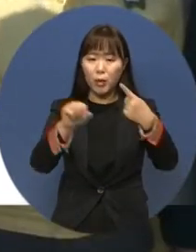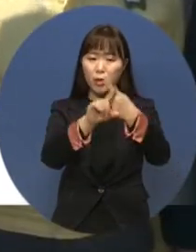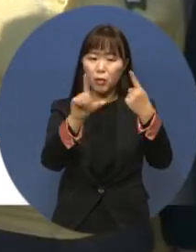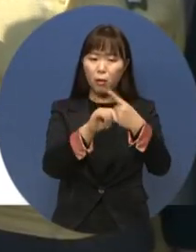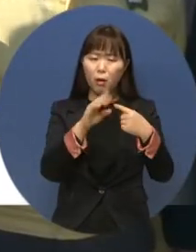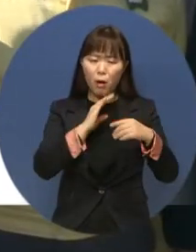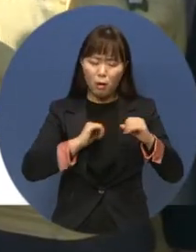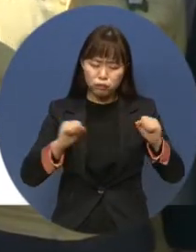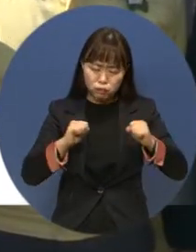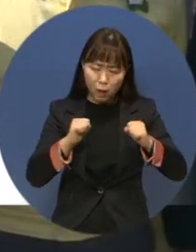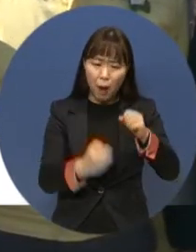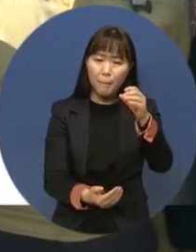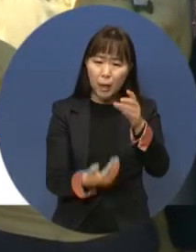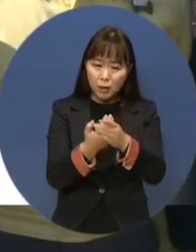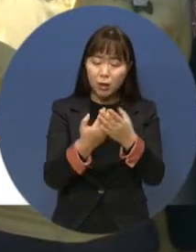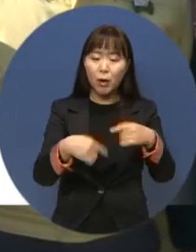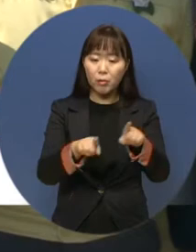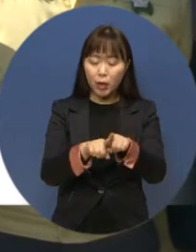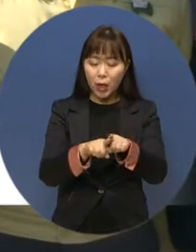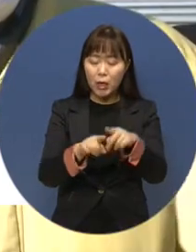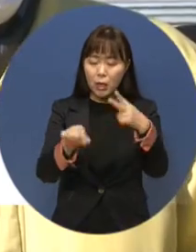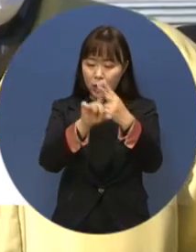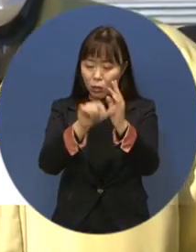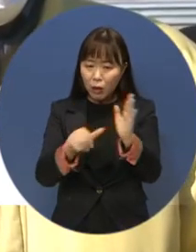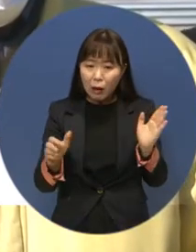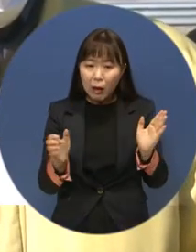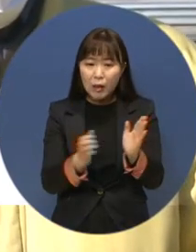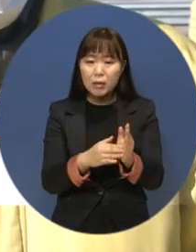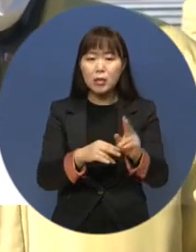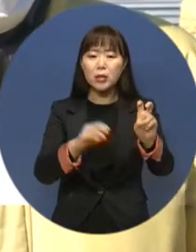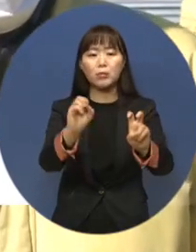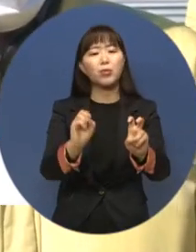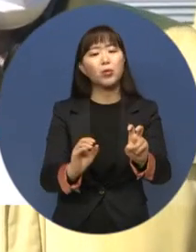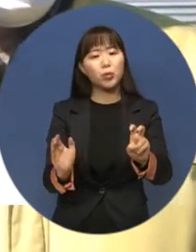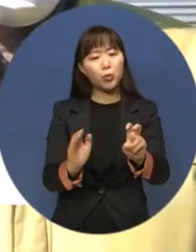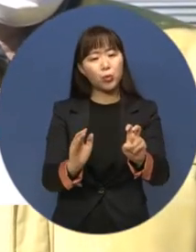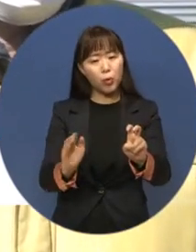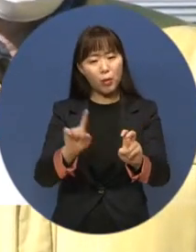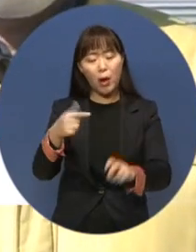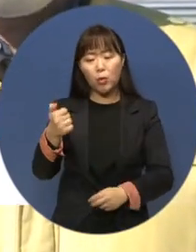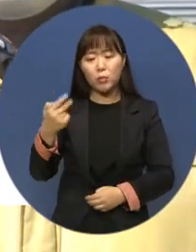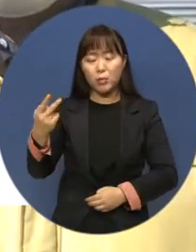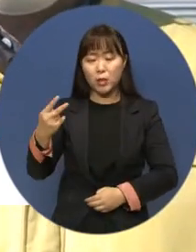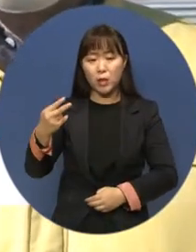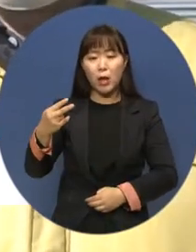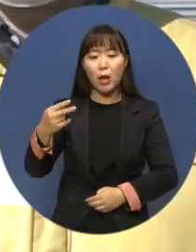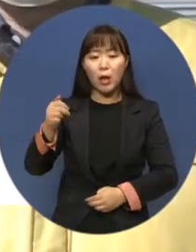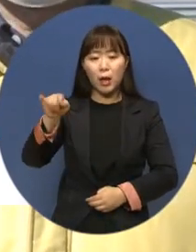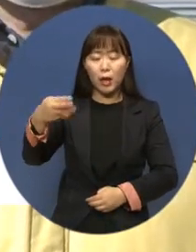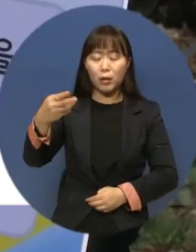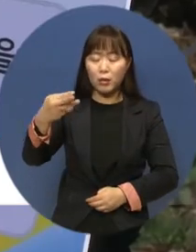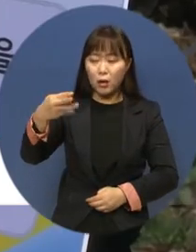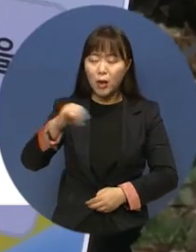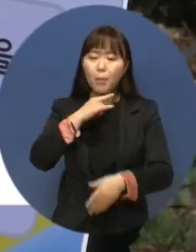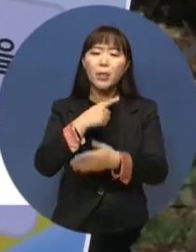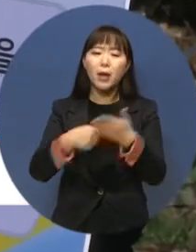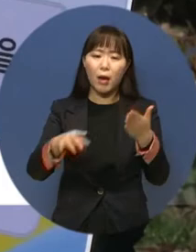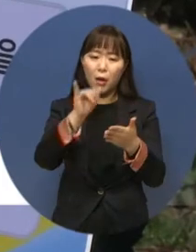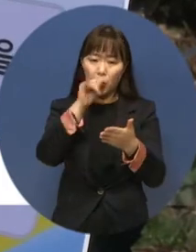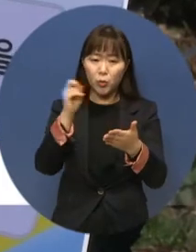1월 한파가 발생해 지난달까지 재배 면적의 20%인 152헥타르에서 피해가